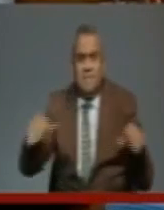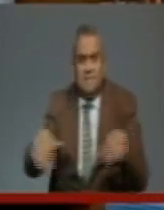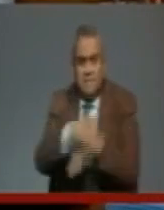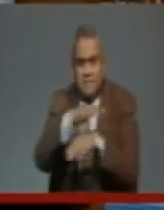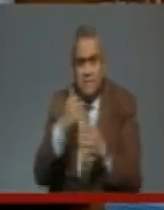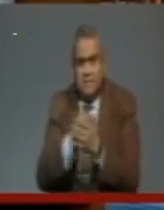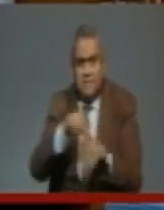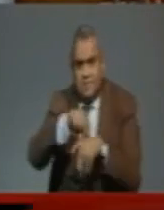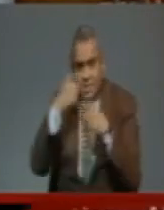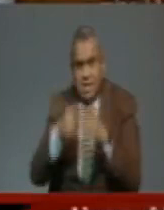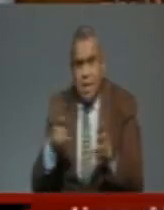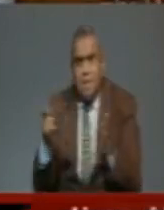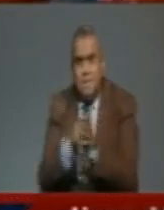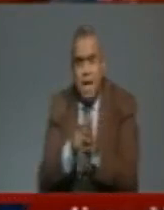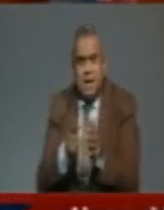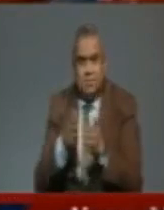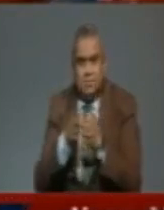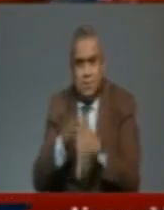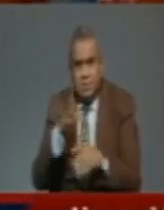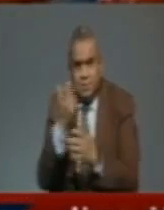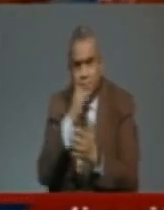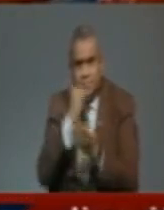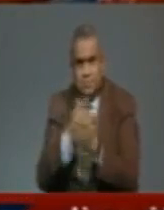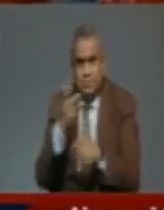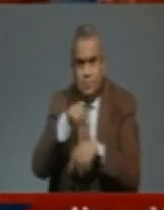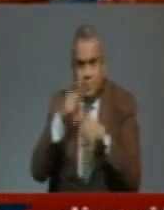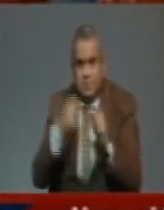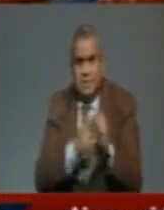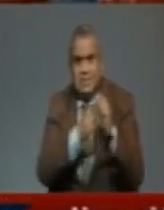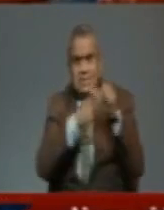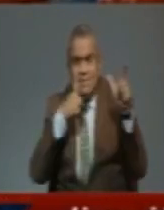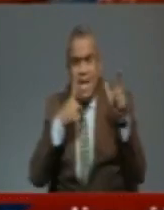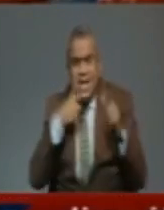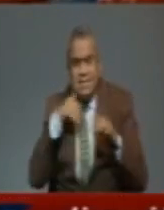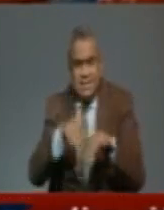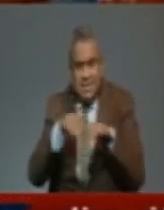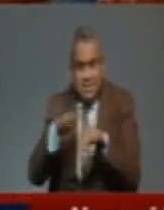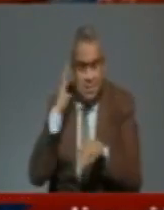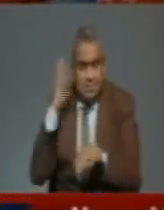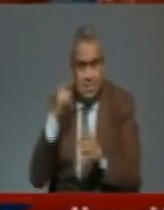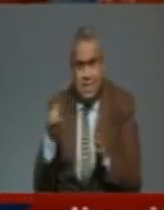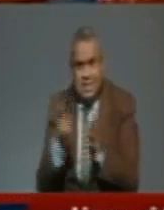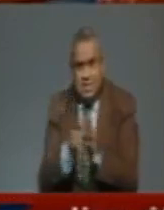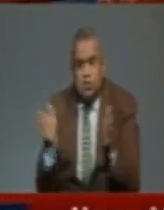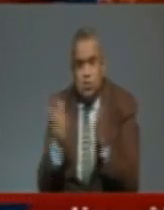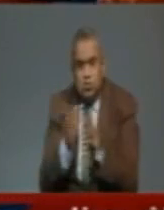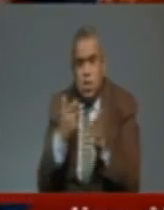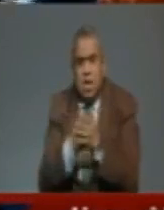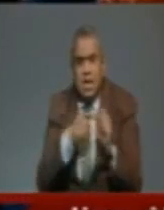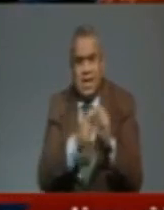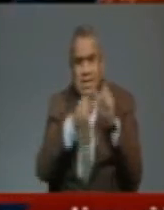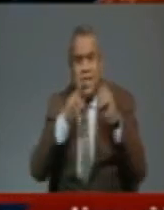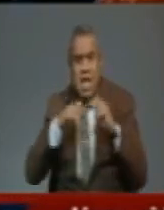والمراكب الكبيره وغير اليخوت. احنا عندنا سياحه اليخوت عباره عن مراكب صغيره داخليه او سياحه يخوت دوليه